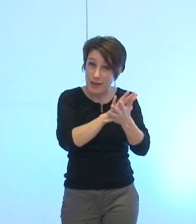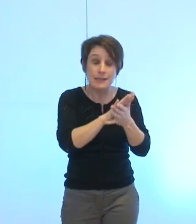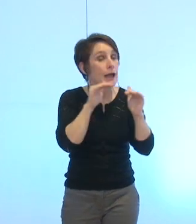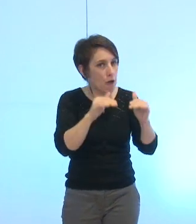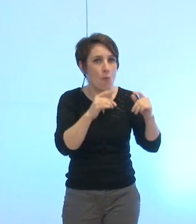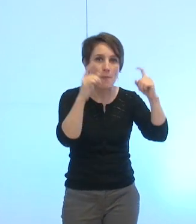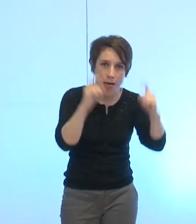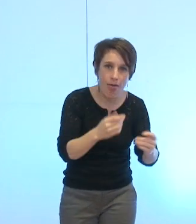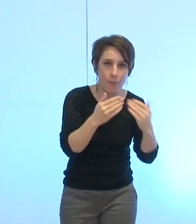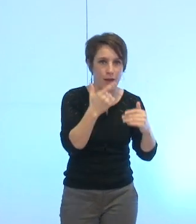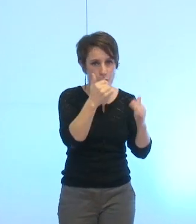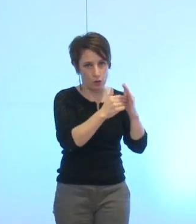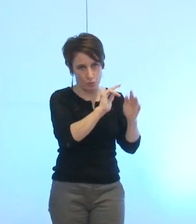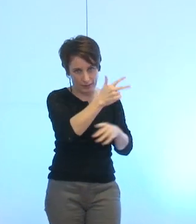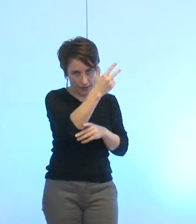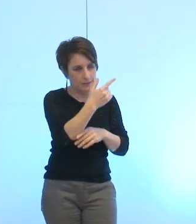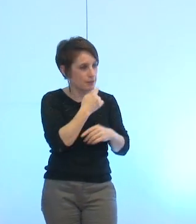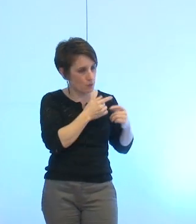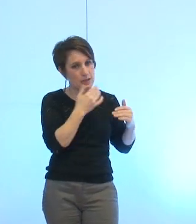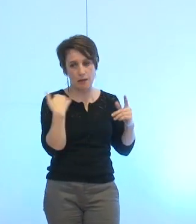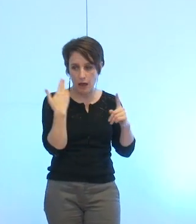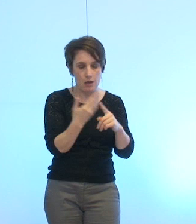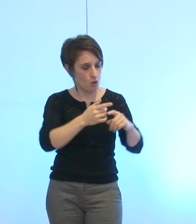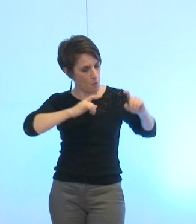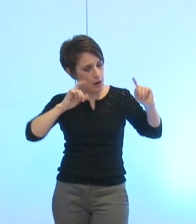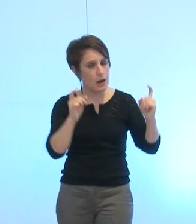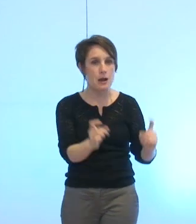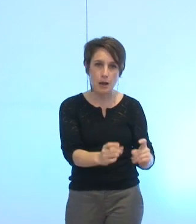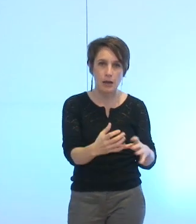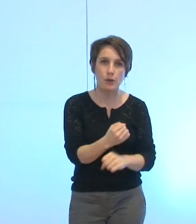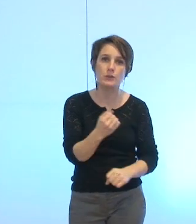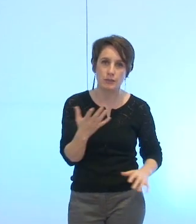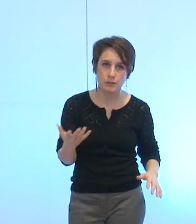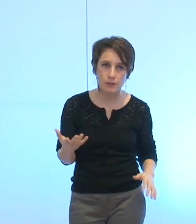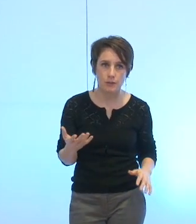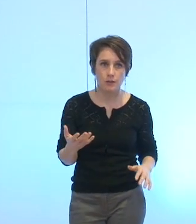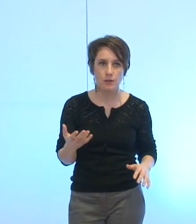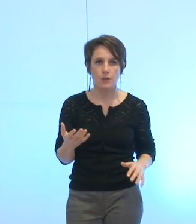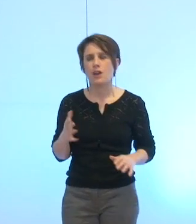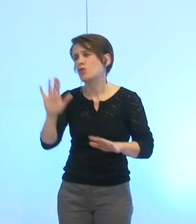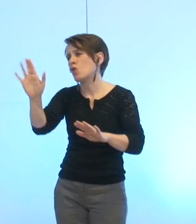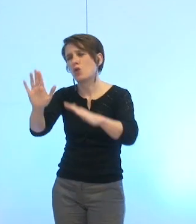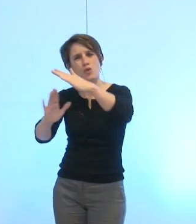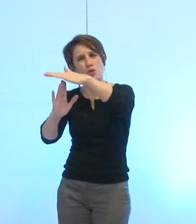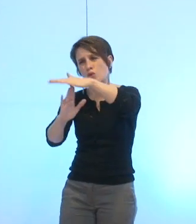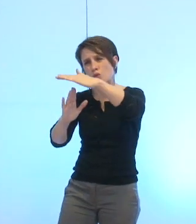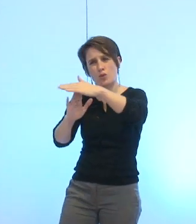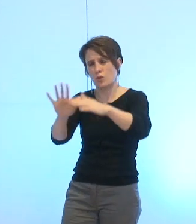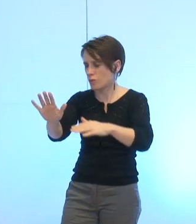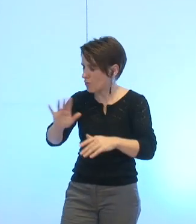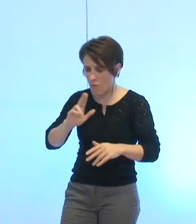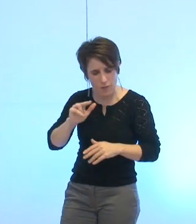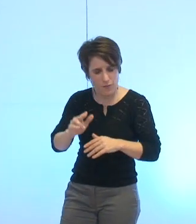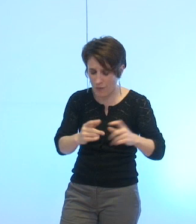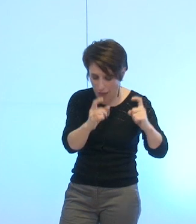2013 et il y a eu une baisse extrêmement conséquente des fris de protocole une petite correction non non ça sera inférieur au BP